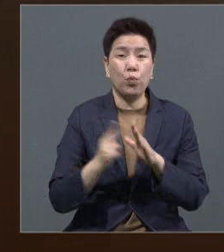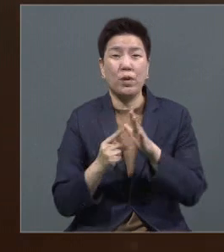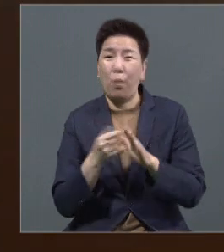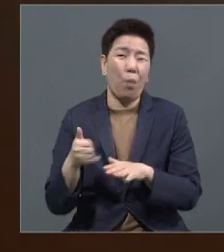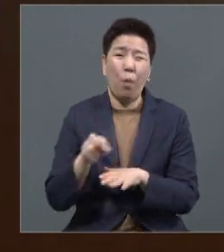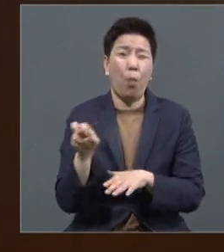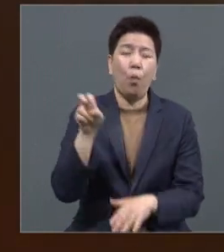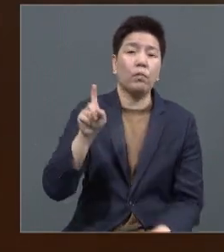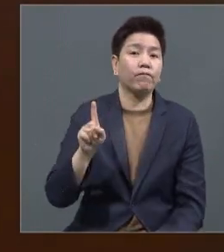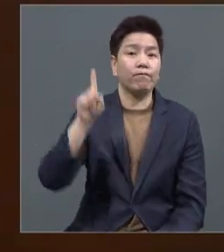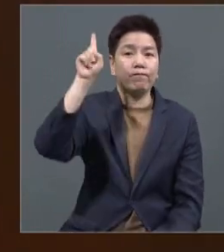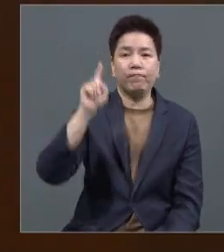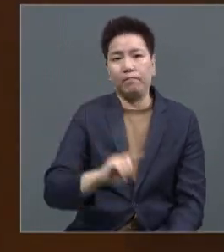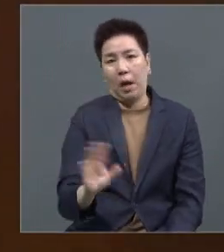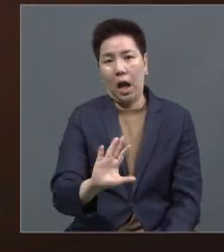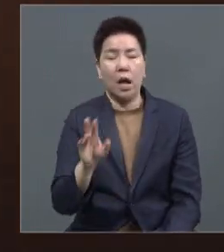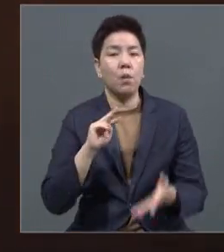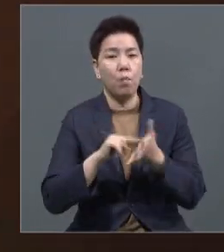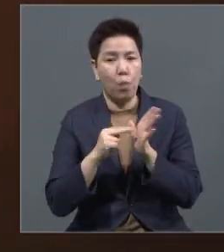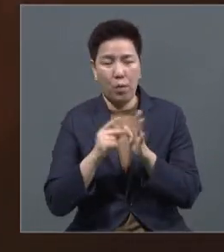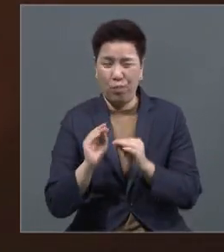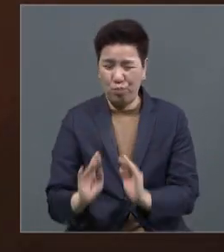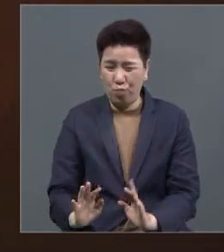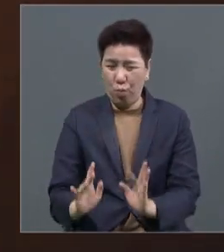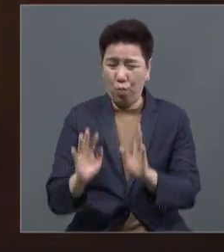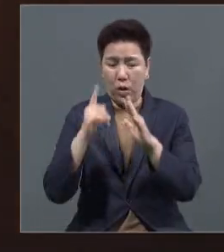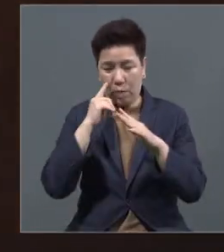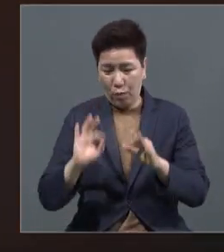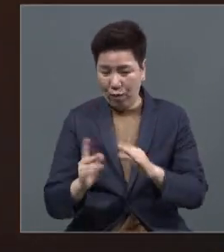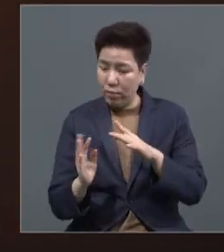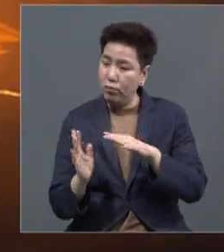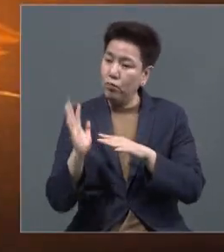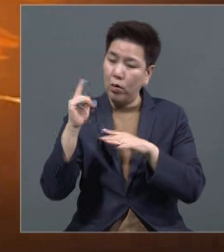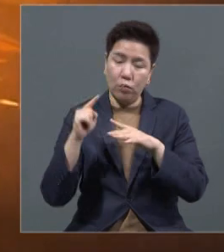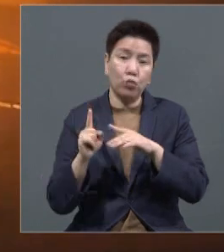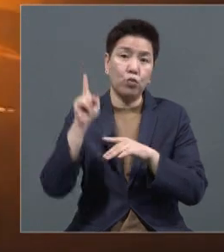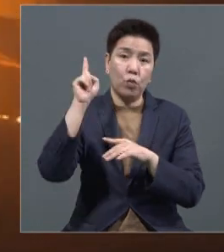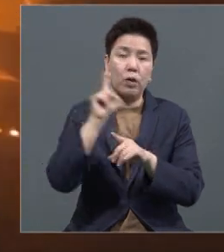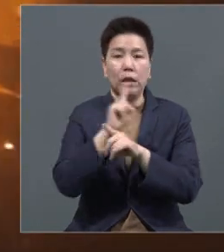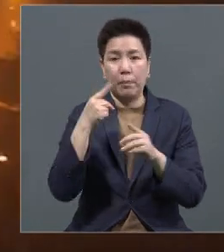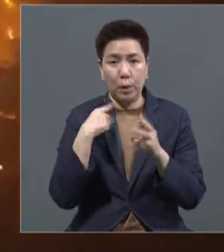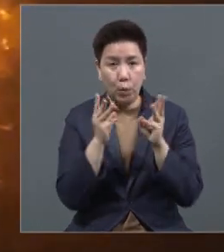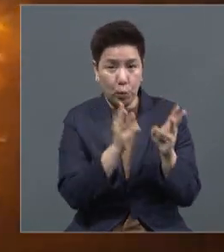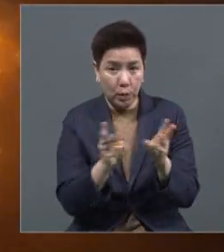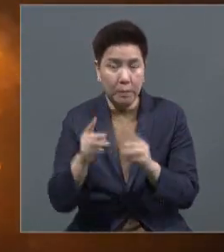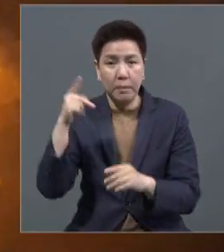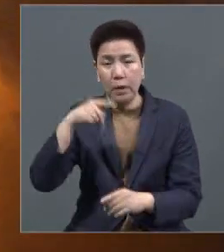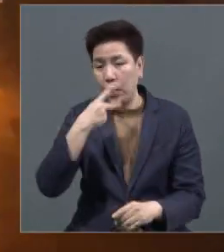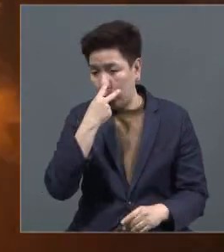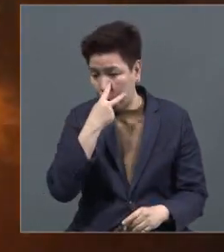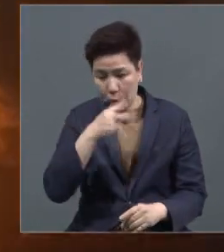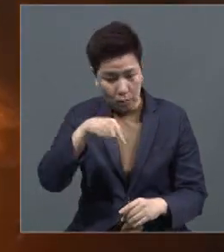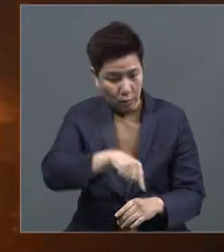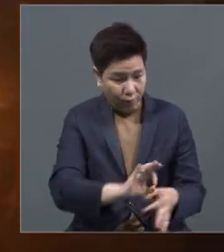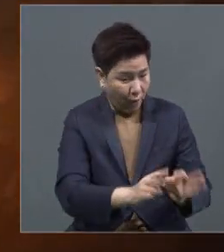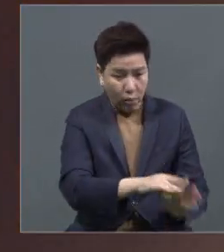ดาดฟ้าอันนี้เขาไม่แนะนำเหมือนกันนะครับเพราะว่าควันไฟมันจะลอยขึ้นที่สูงนะครับแต่เขาบอกมาว่ามันมีกรณียกเว้นก็คือมองไปด้านล่าง